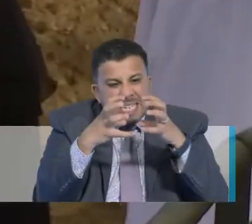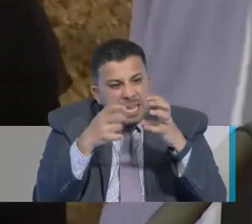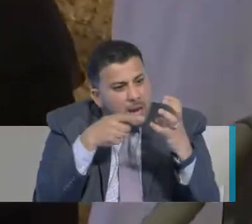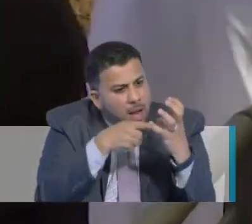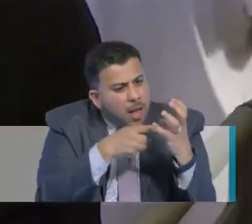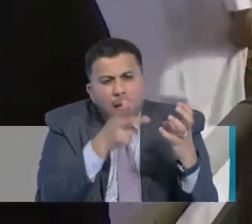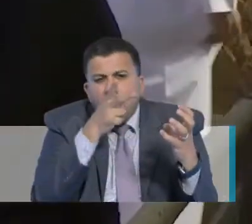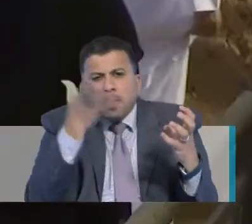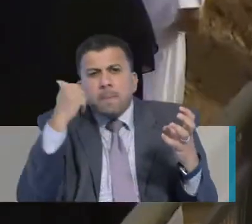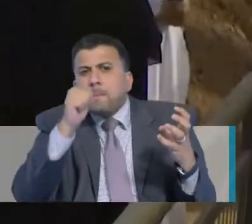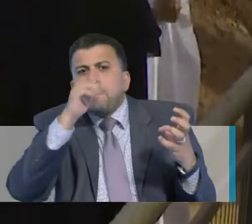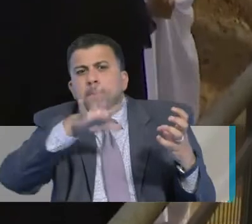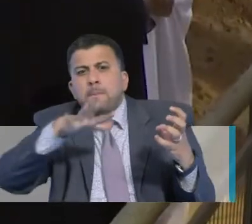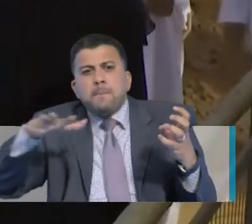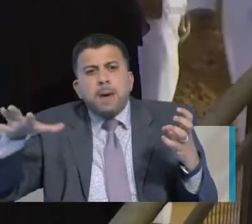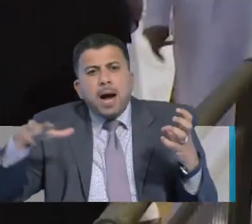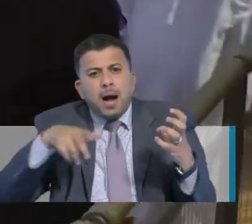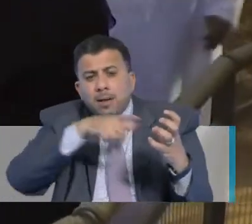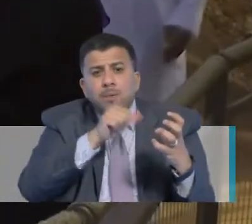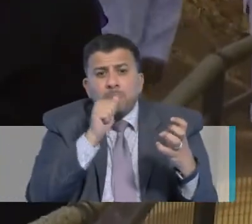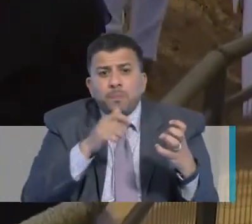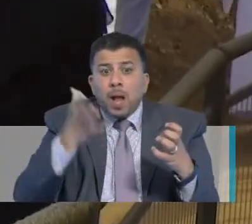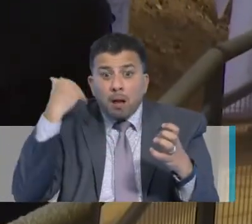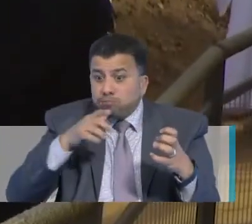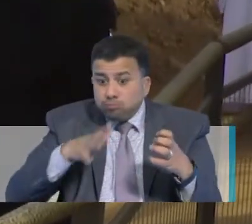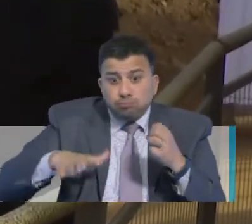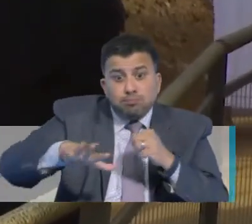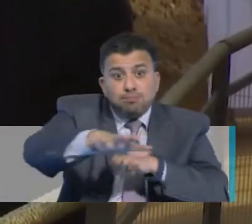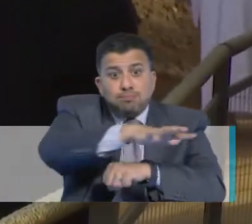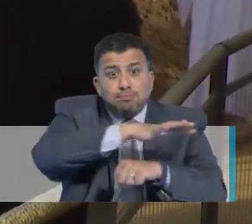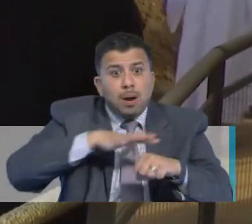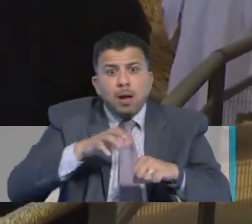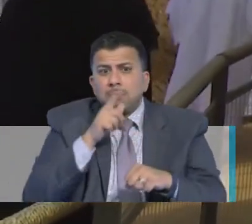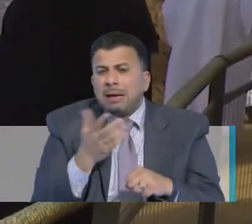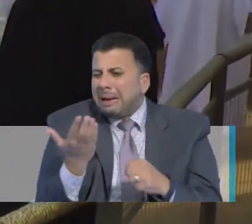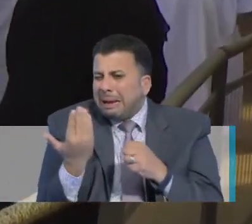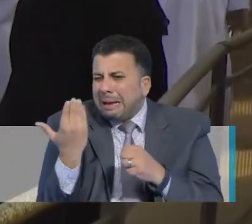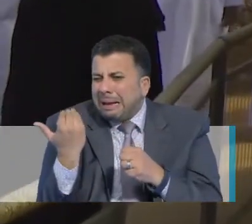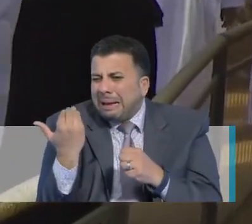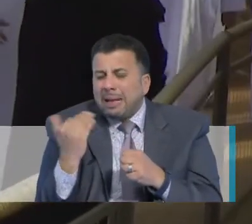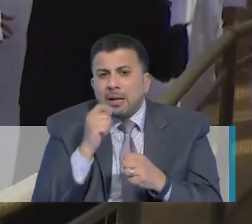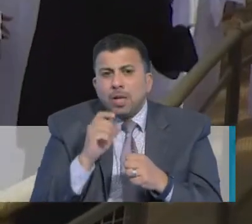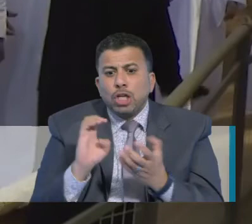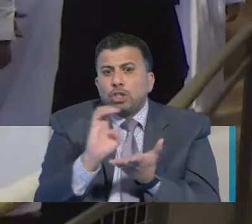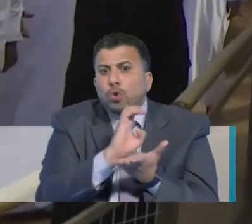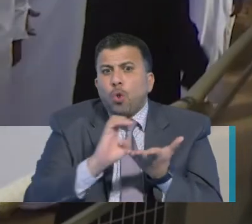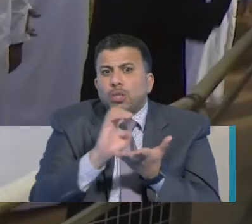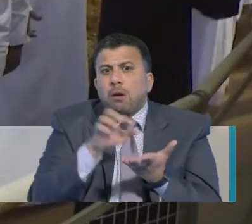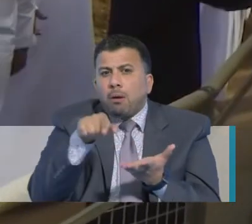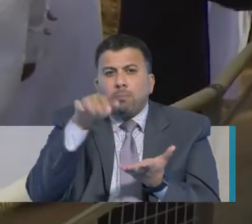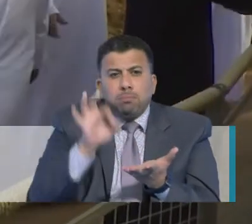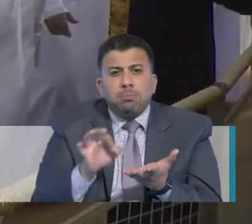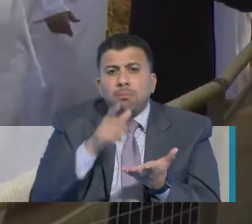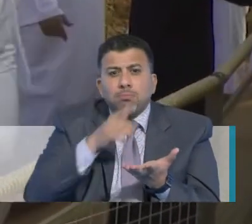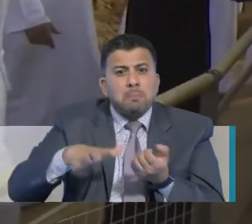بحارا ضحلة كانت تغمر معظم اليابسة في الدولة حتى فترة قريبة من المنظور الجيولوجي.